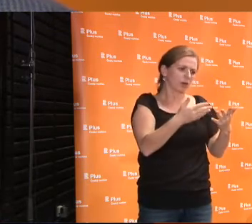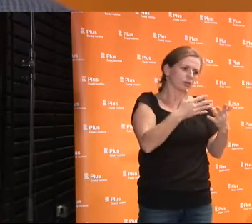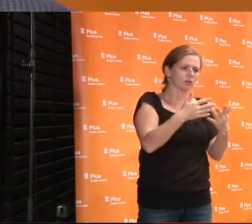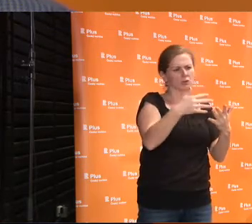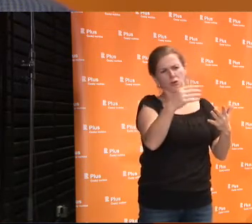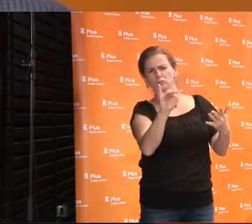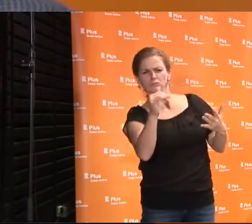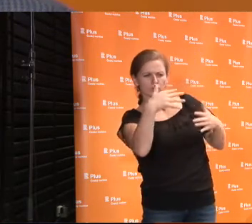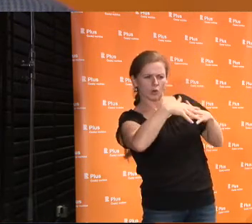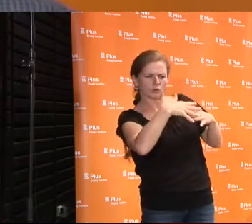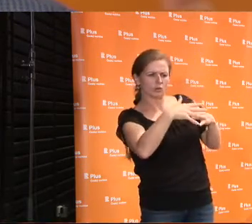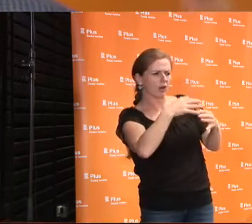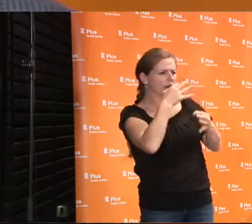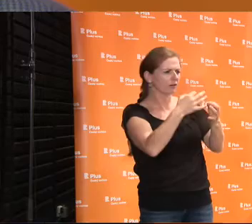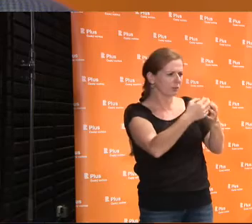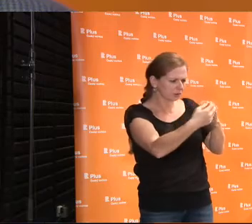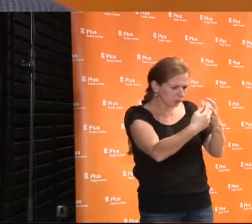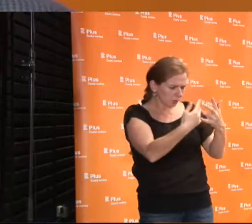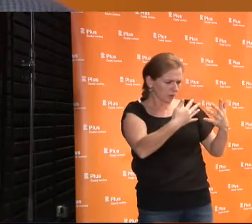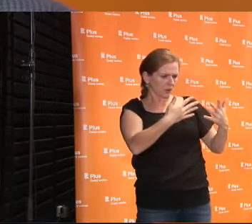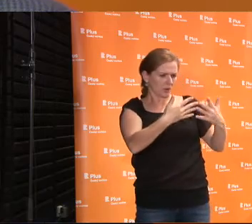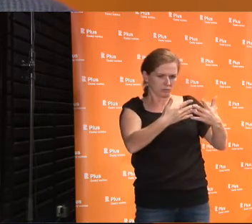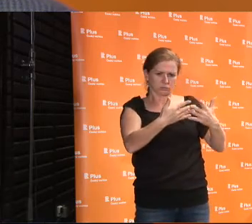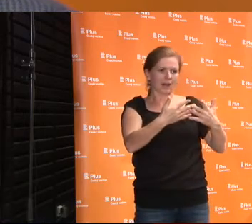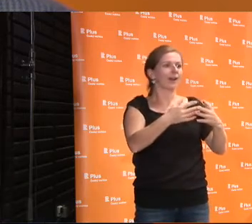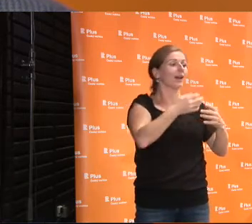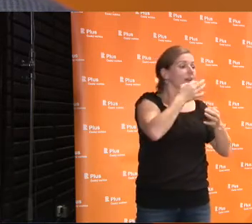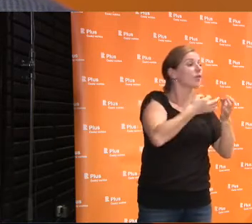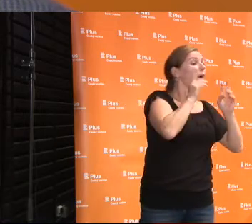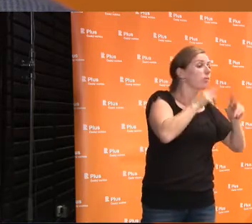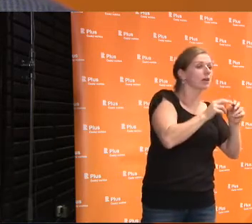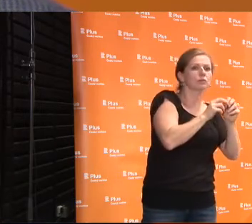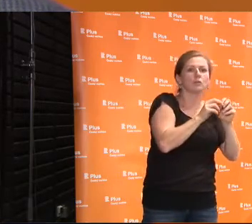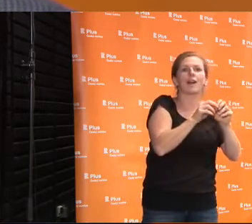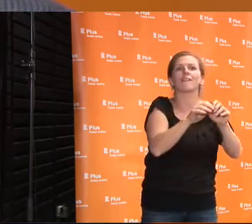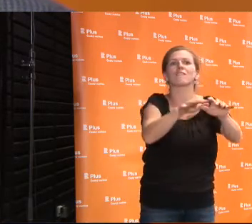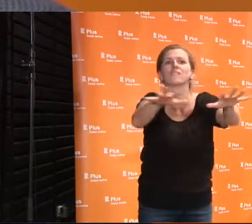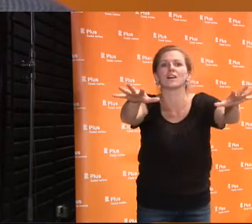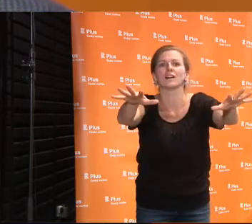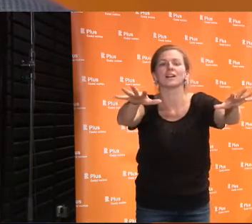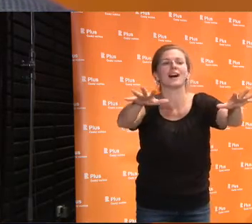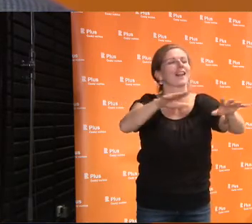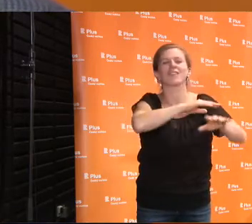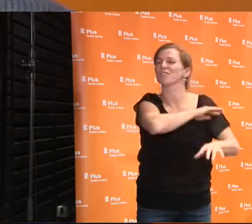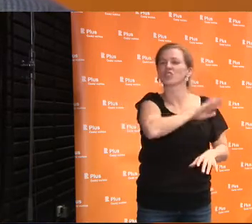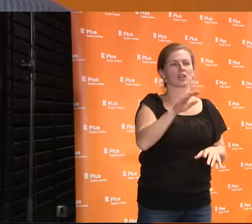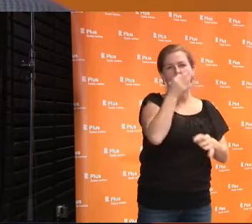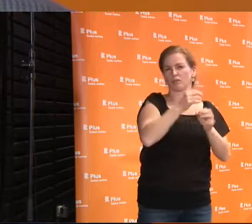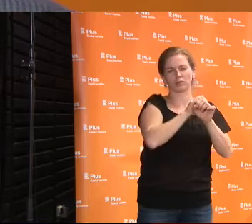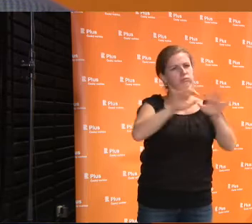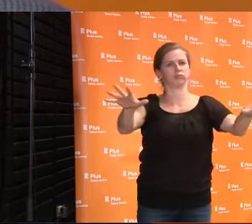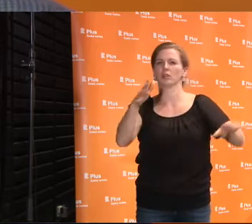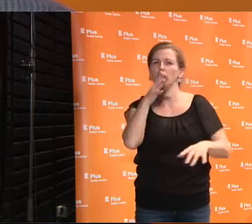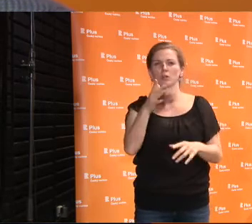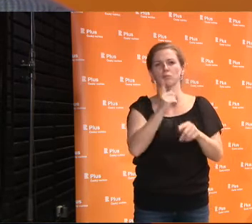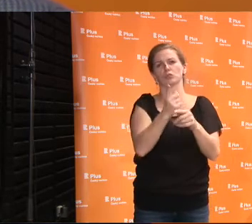kontrole informací samozřejmě propustíte do toho veřejného prostoru pouze něco, to neznamená, že nemůžete ovlivňovat, na to měl Chomsky s Hermanem pěknou